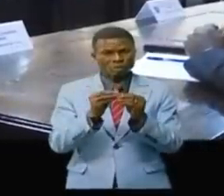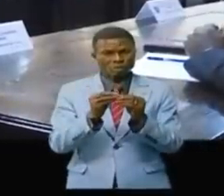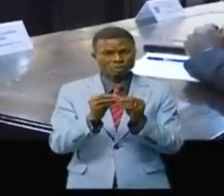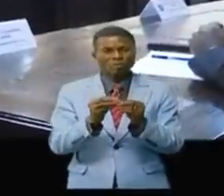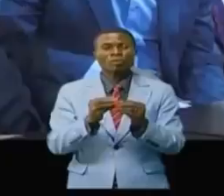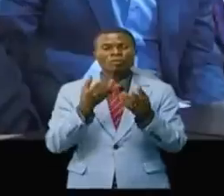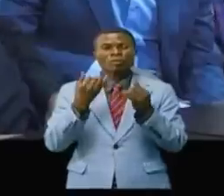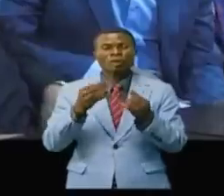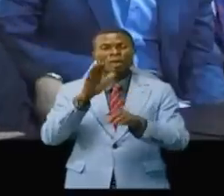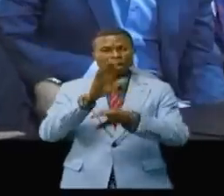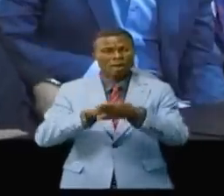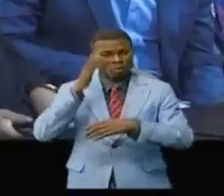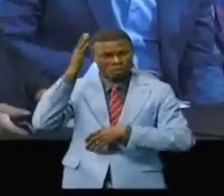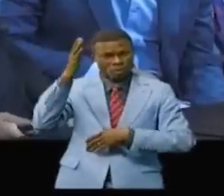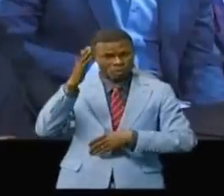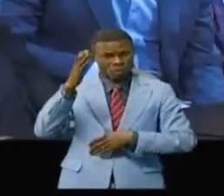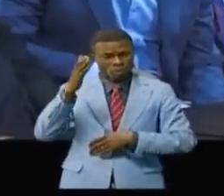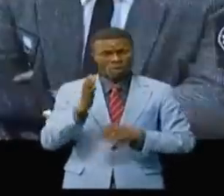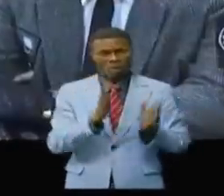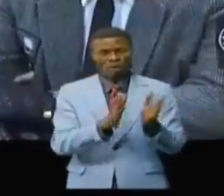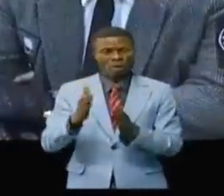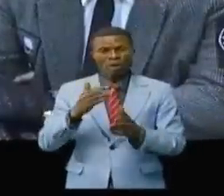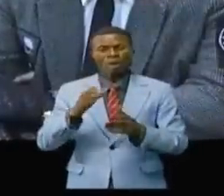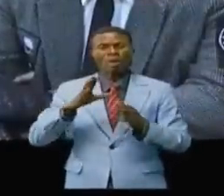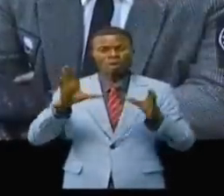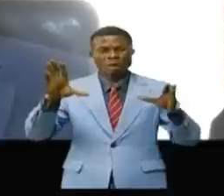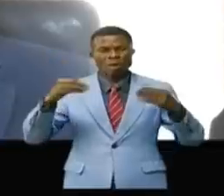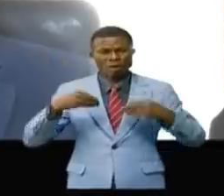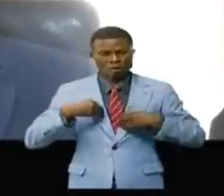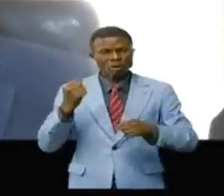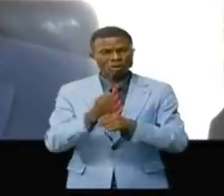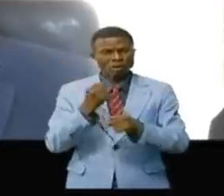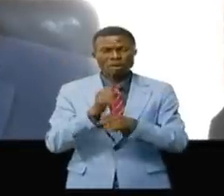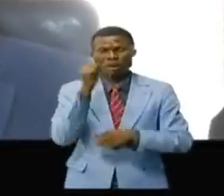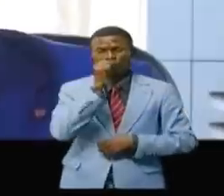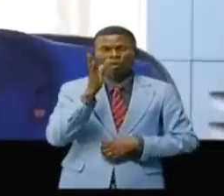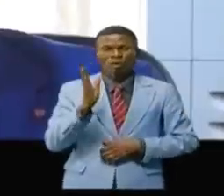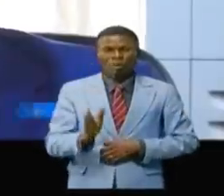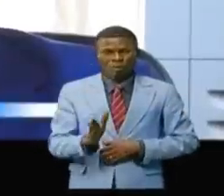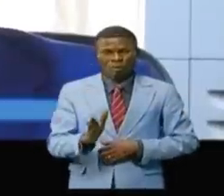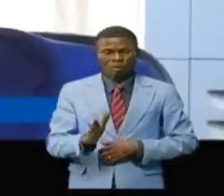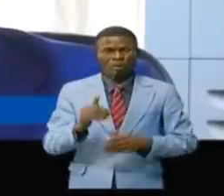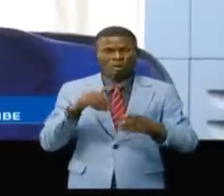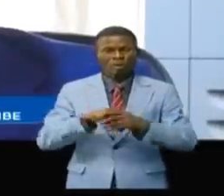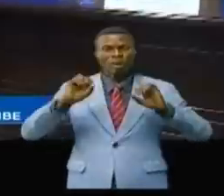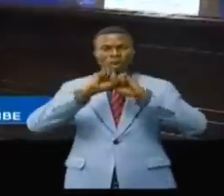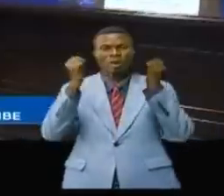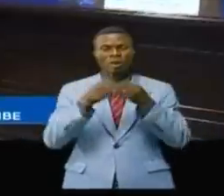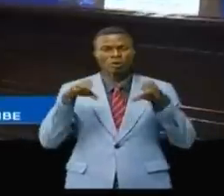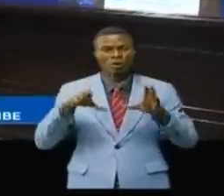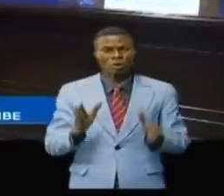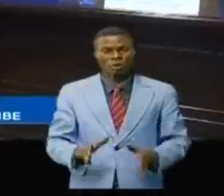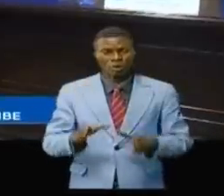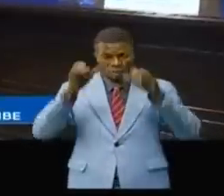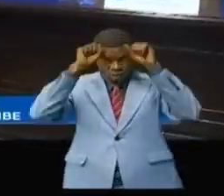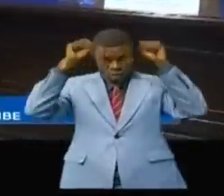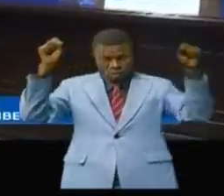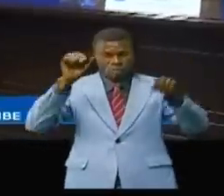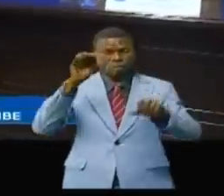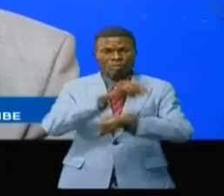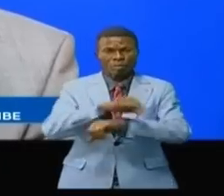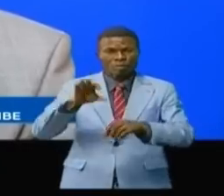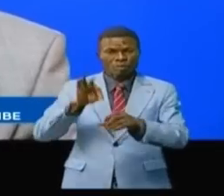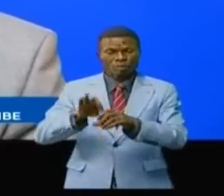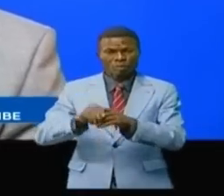bien d'autres, se donne à voir comme étant une reconnaissance du rôle que ces artistes musiciens jouent dans la société congolaise. Le président de la CENI,